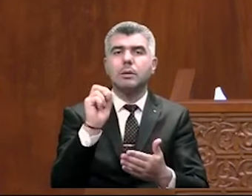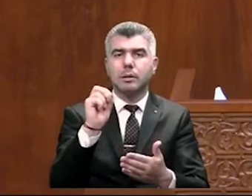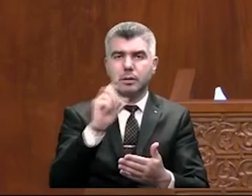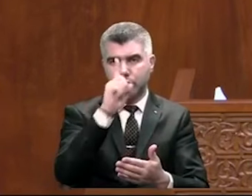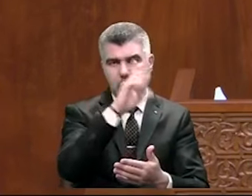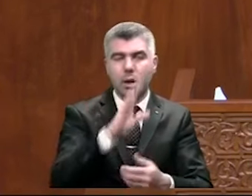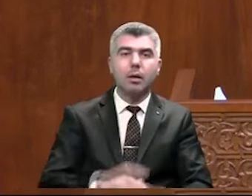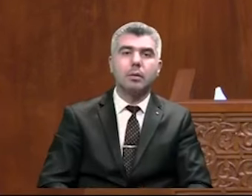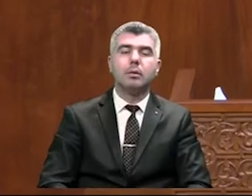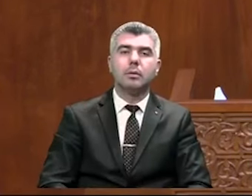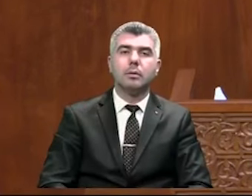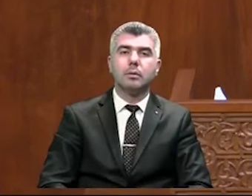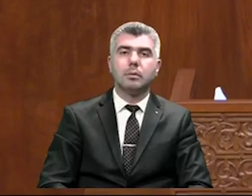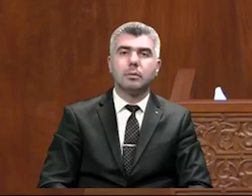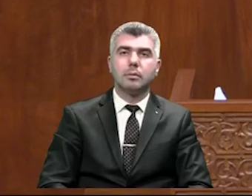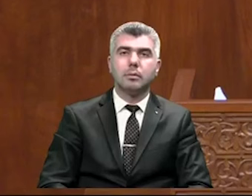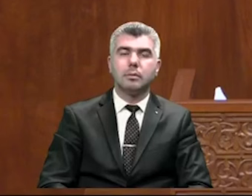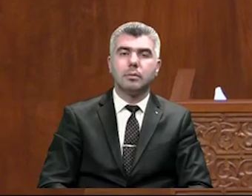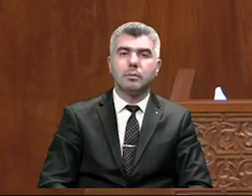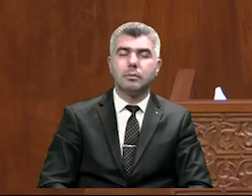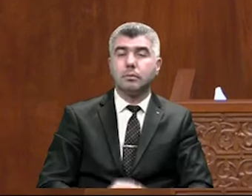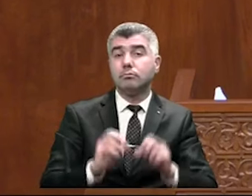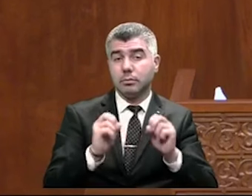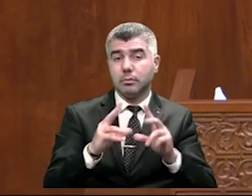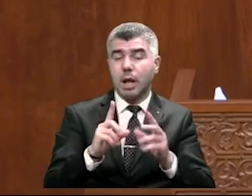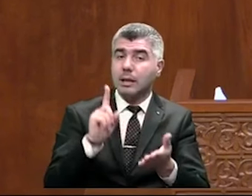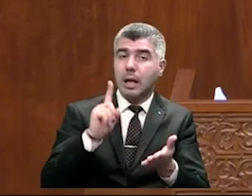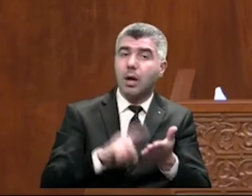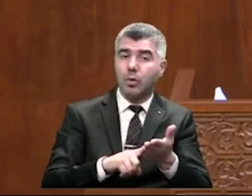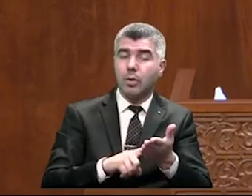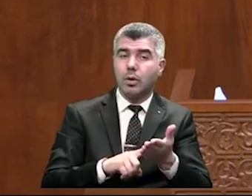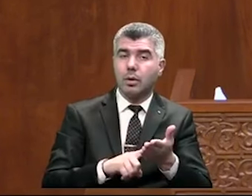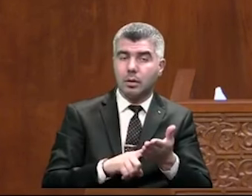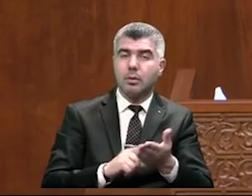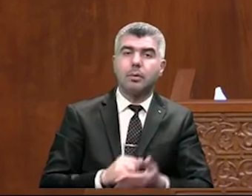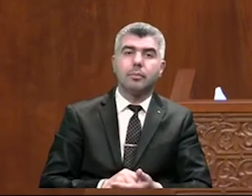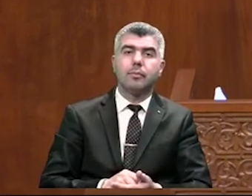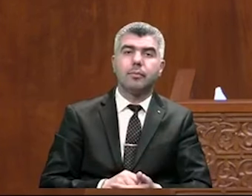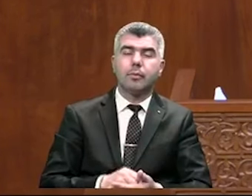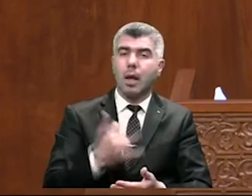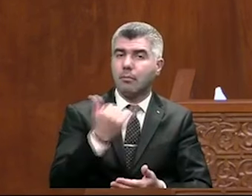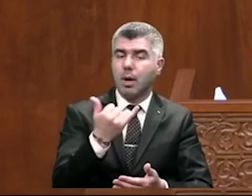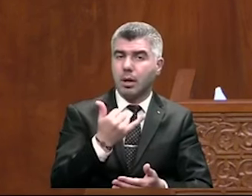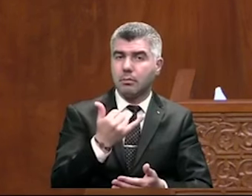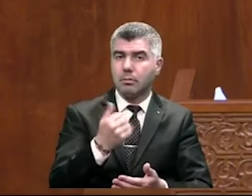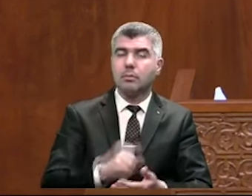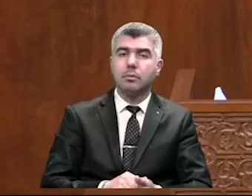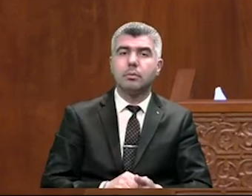2030 وفي هذا المجال من الضروري التاكيد باننا قمنا